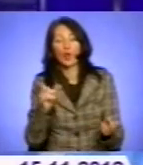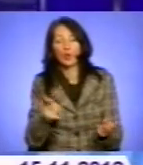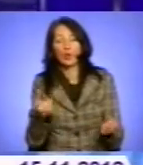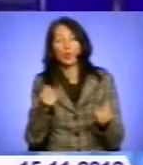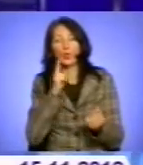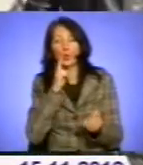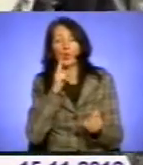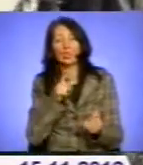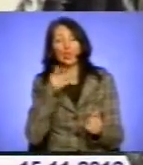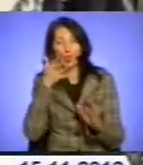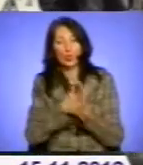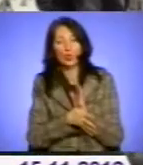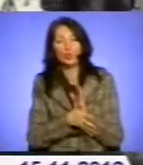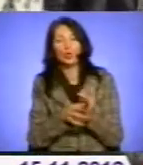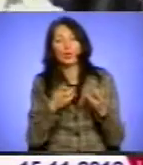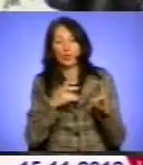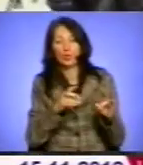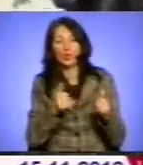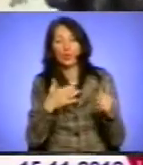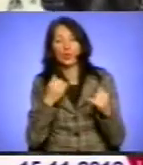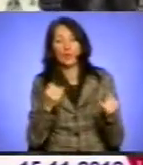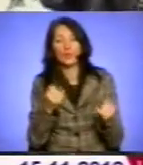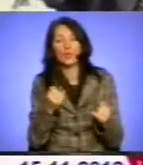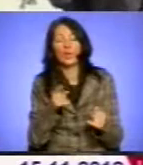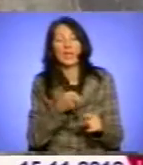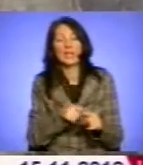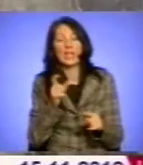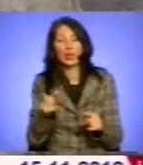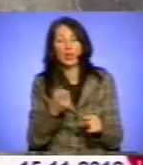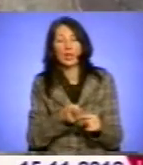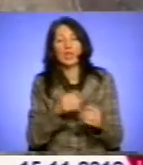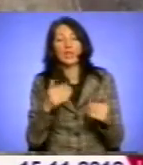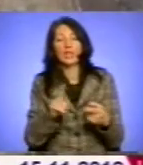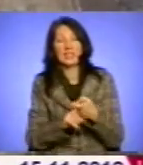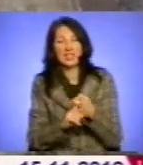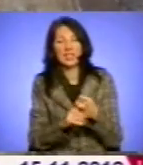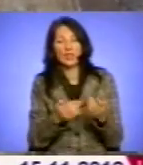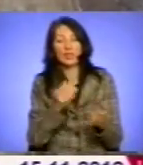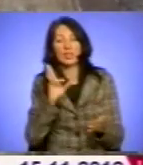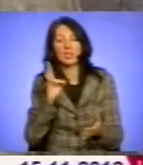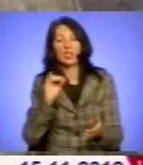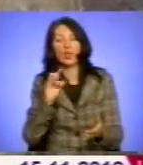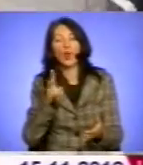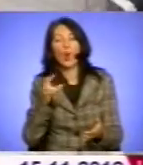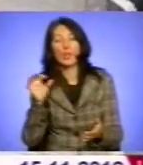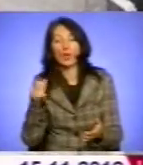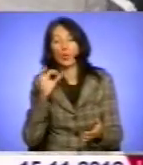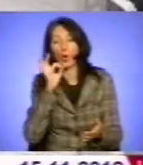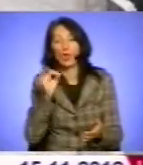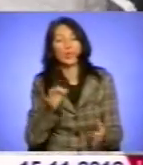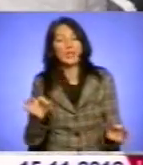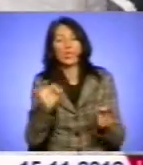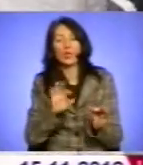сюжеті? Ті люди, які вже відчули залежність від нікотину, радять ніколи не палити, бо спробувавши хоча б раз, можна